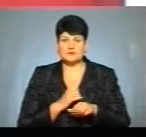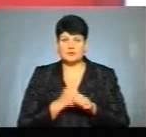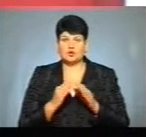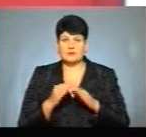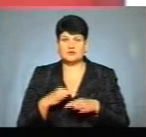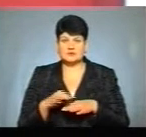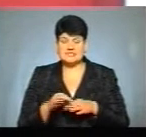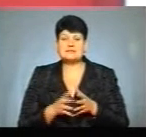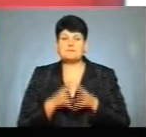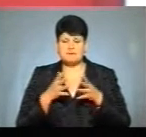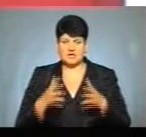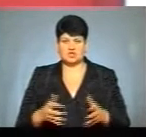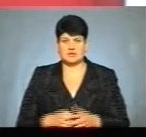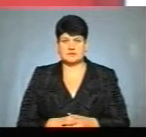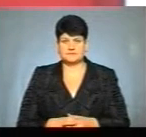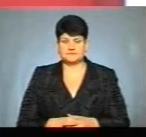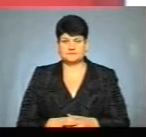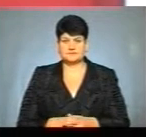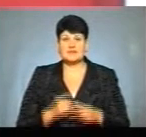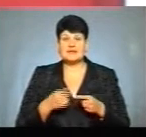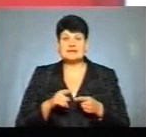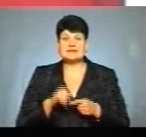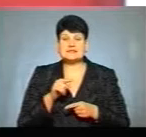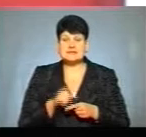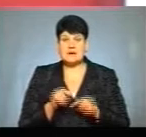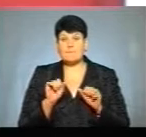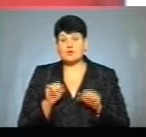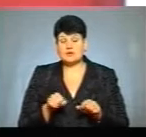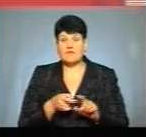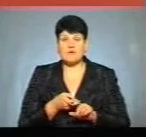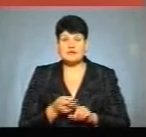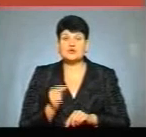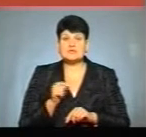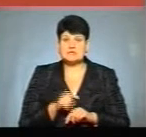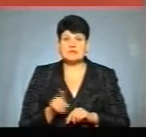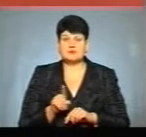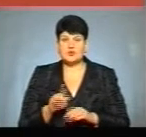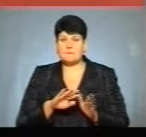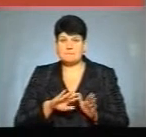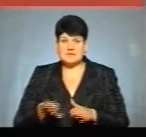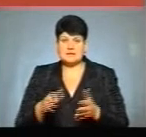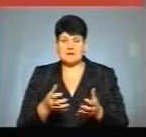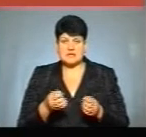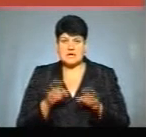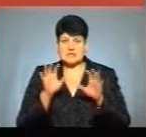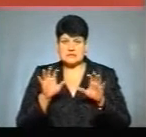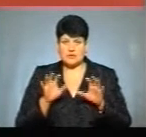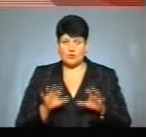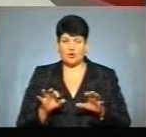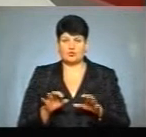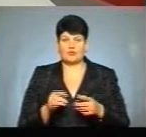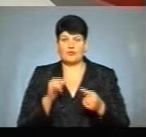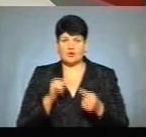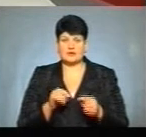насильства, збільшилася. Це, можливо, пов'язано з тим, що після прийняття закону про запобігання